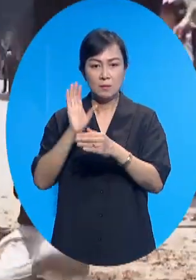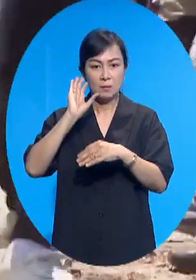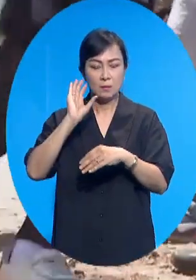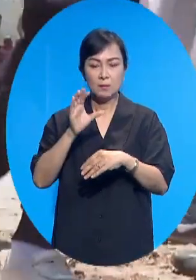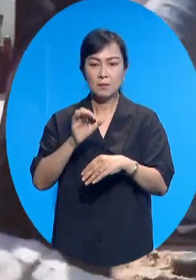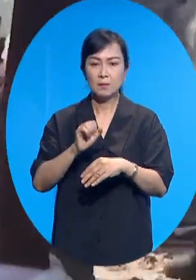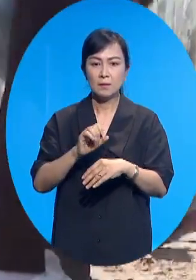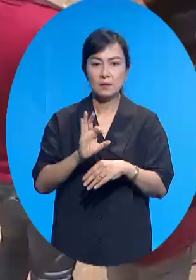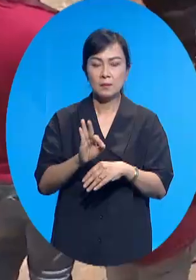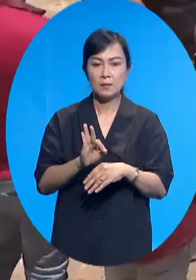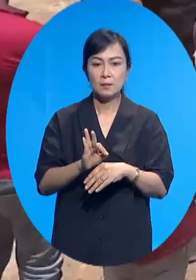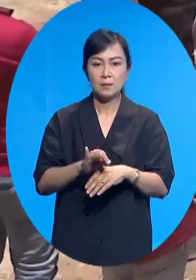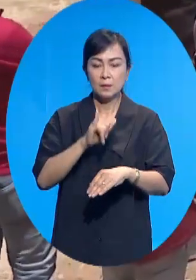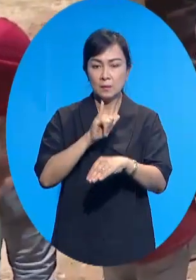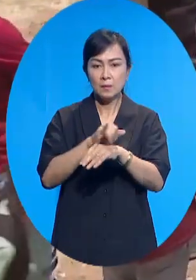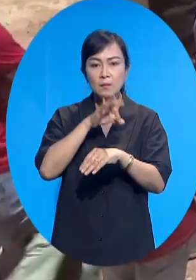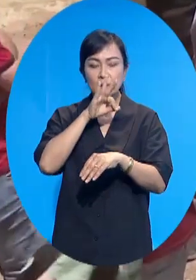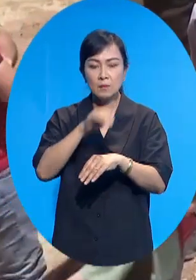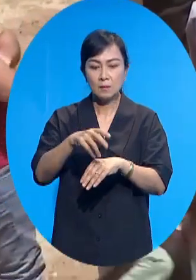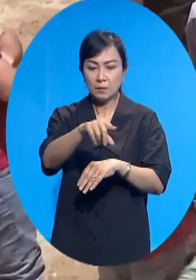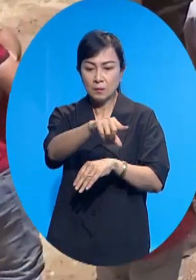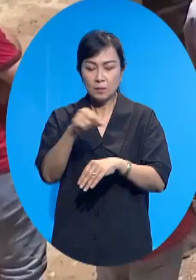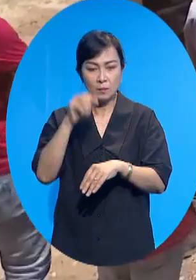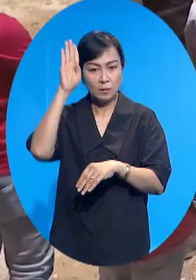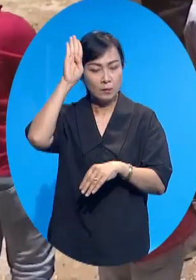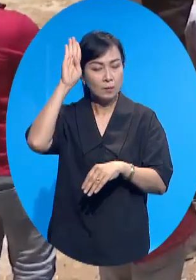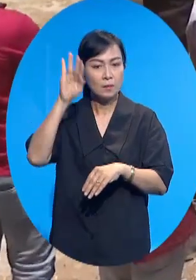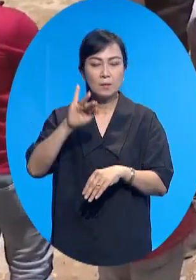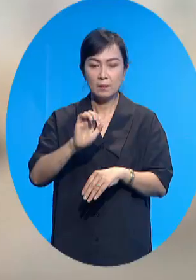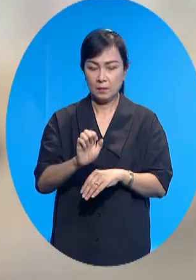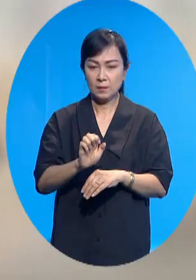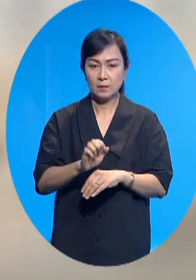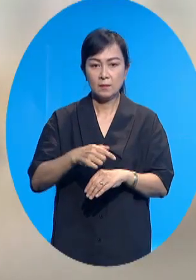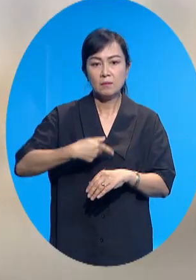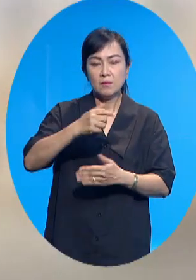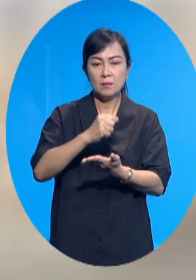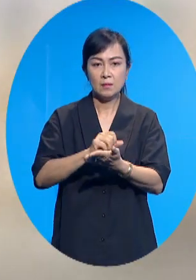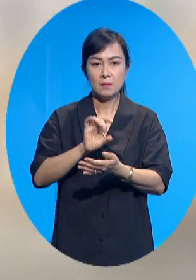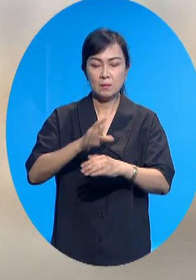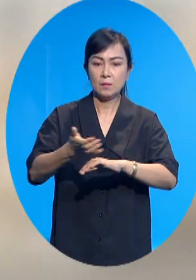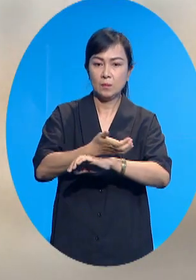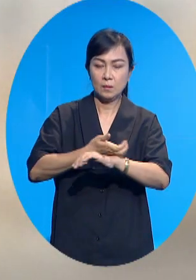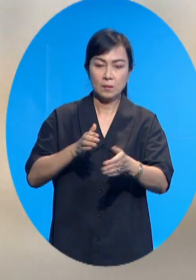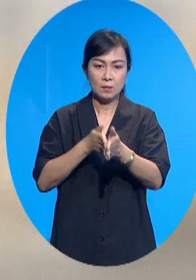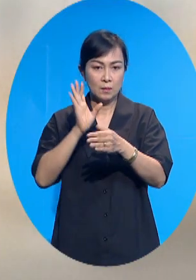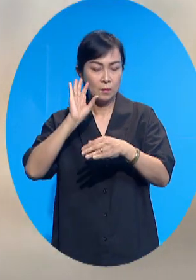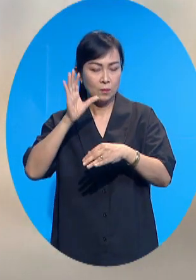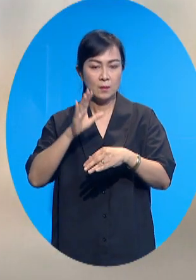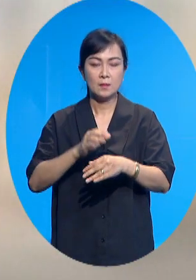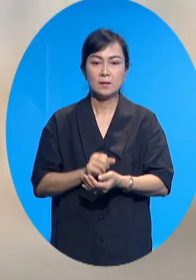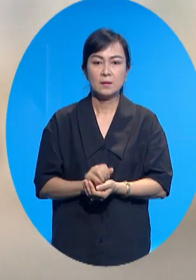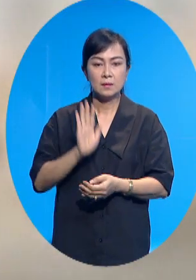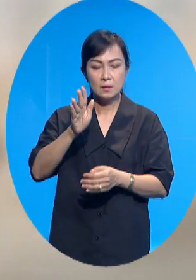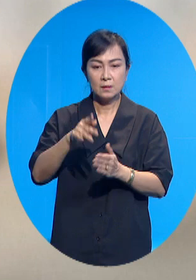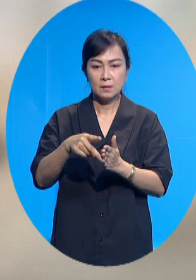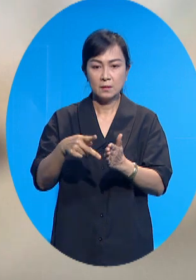Gilad Erdan đã yêu cầu ông Guterres rút lại việc lên án Israel, đồng thời gửi thư tới 15 thành viên Hội đồng Bảo an và ông Guterres trước